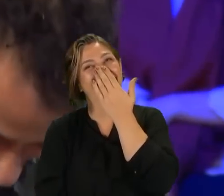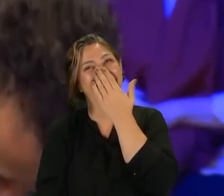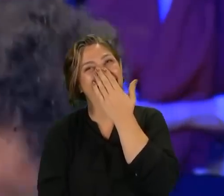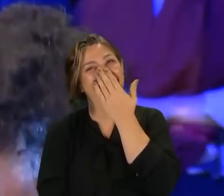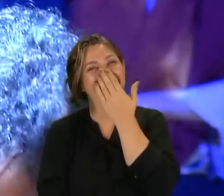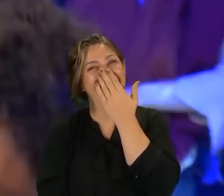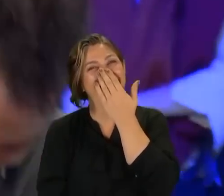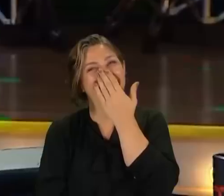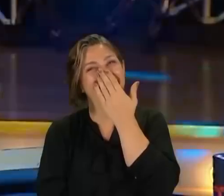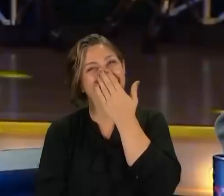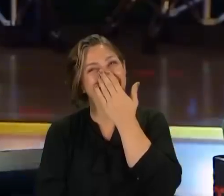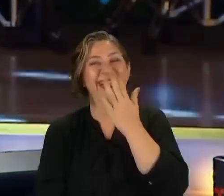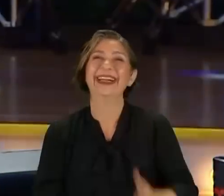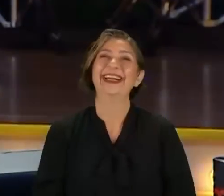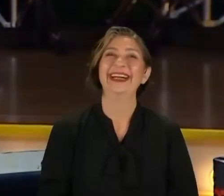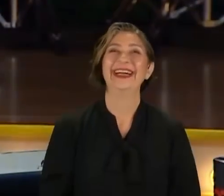olan.